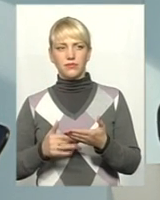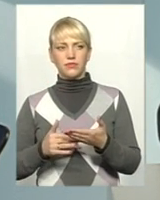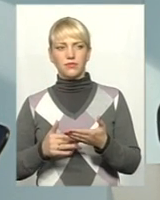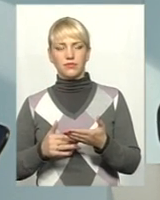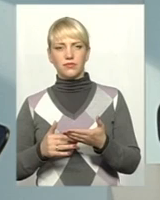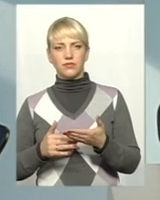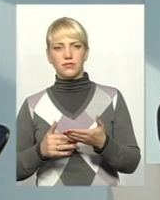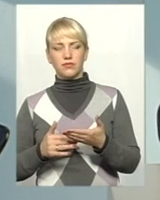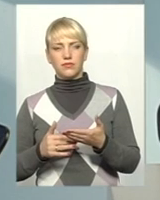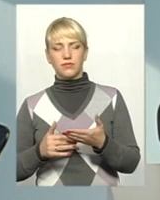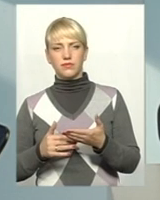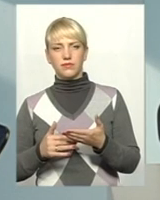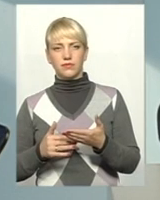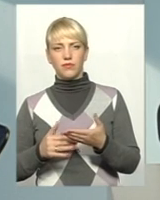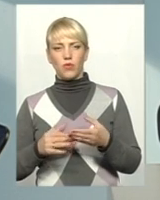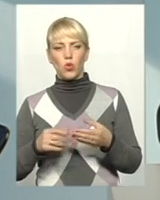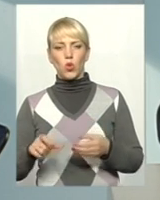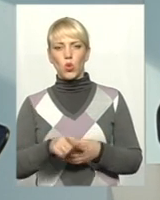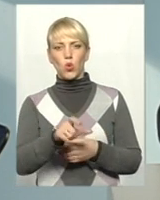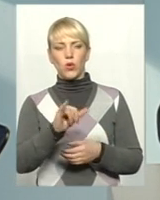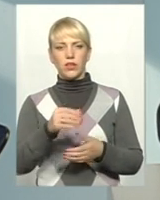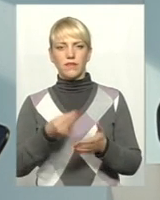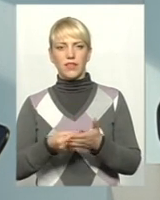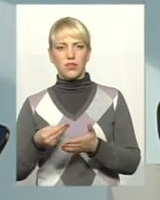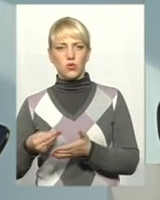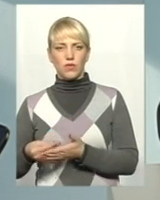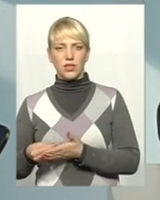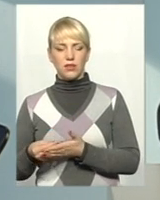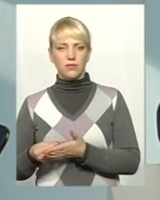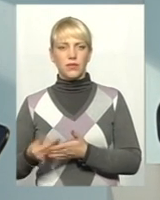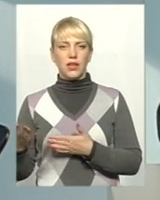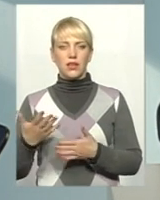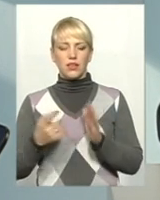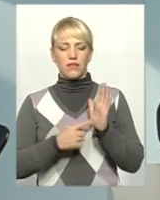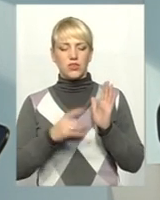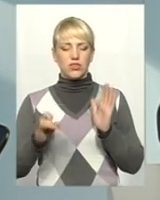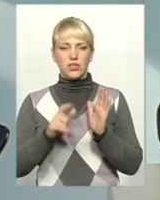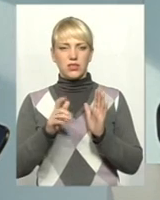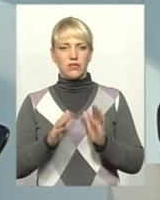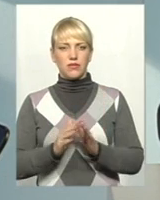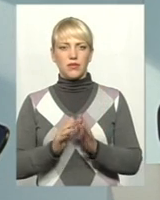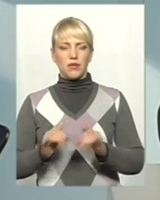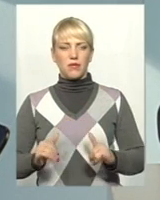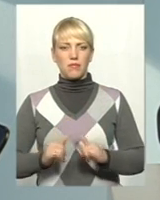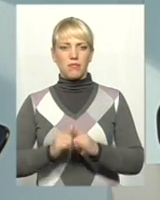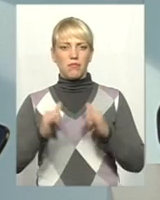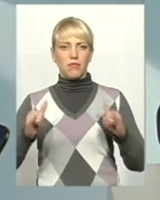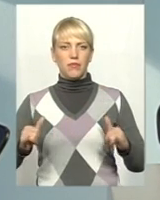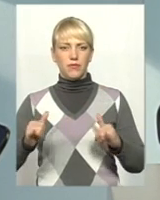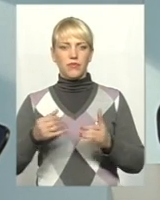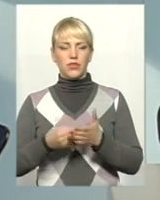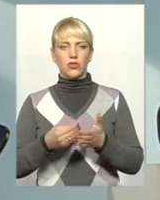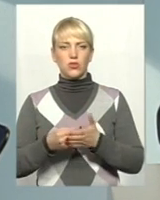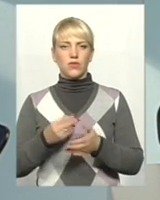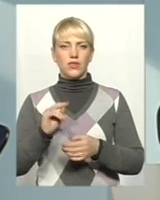перелік доріг і фінансування, яке в 6 разів перевищило фінансування, яке було в минулому році.